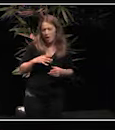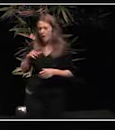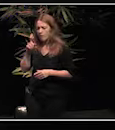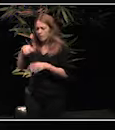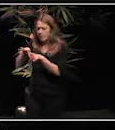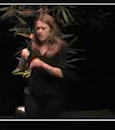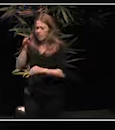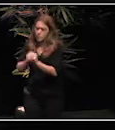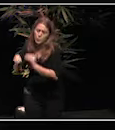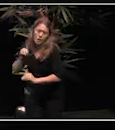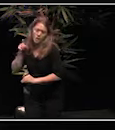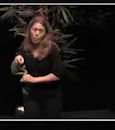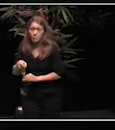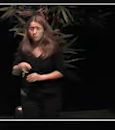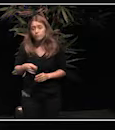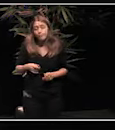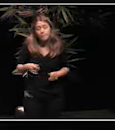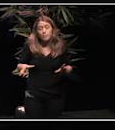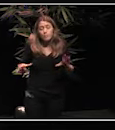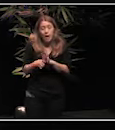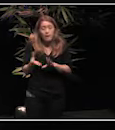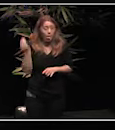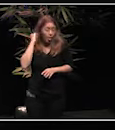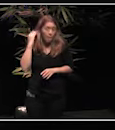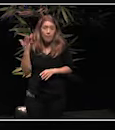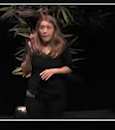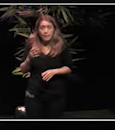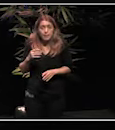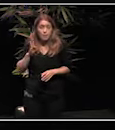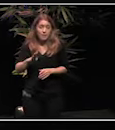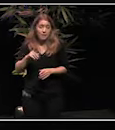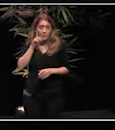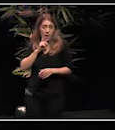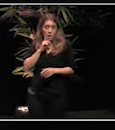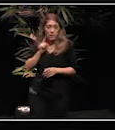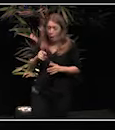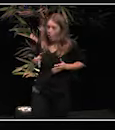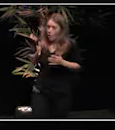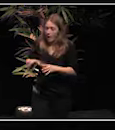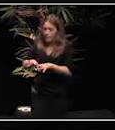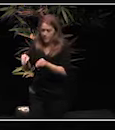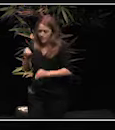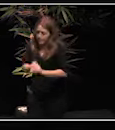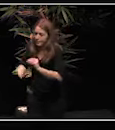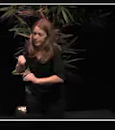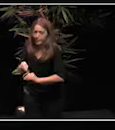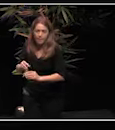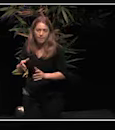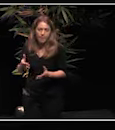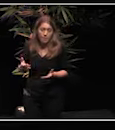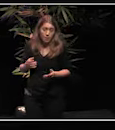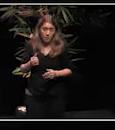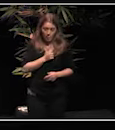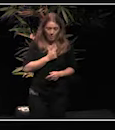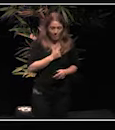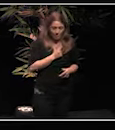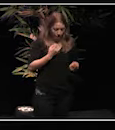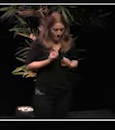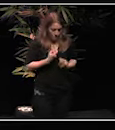mais c'est encore des réalités. Elle a une charge familiale qui est plus importante. Elle est plus investie dans sa famille. Et du coup, elle prend moins de temps pour elle